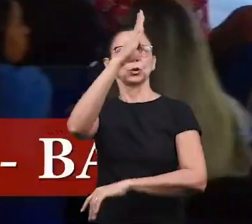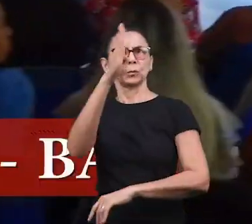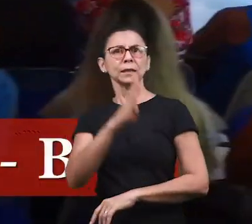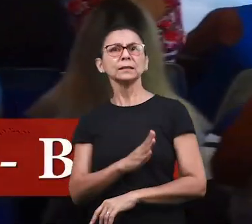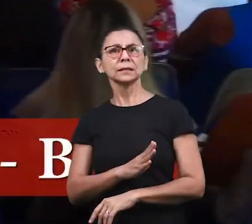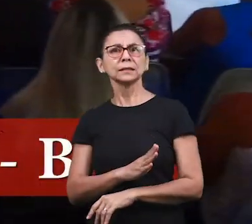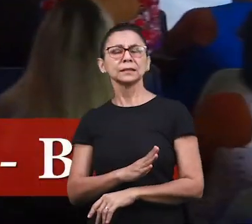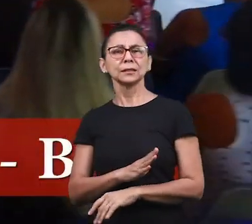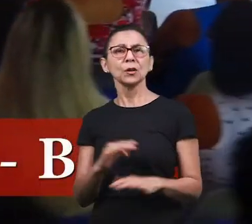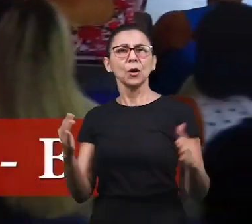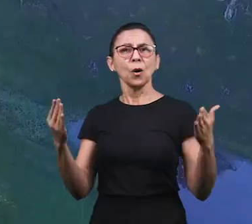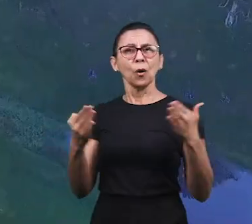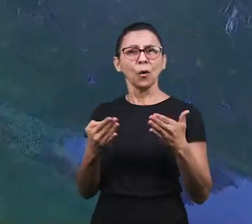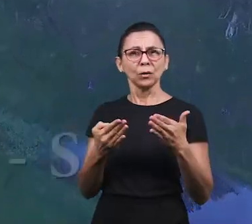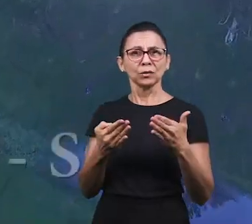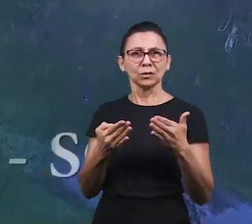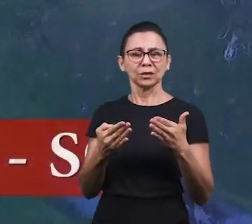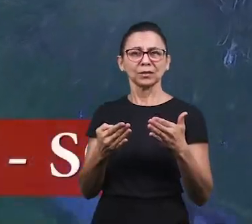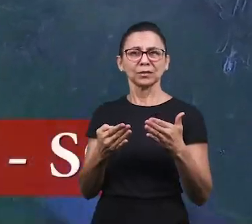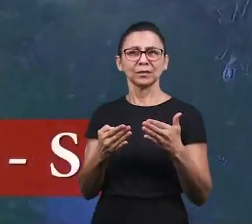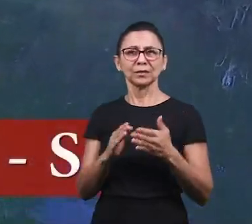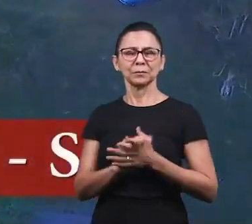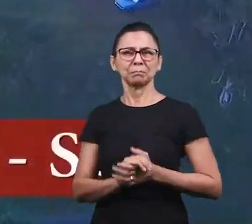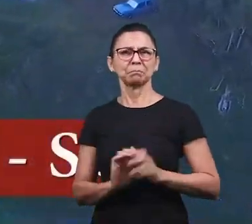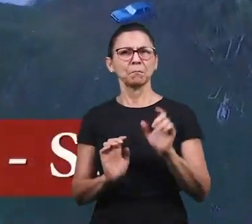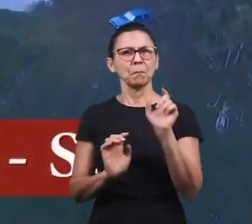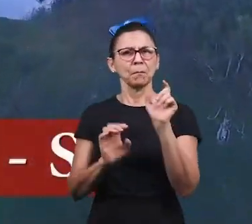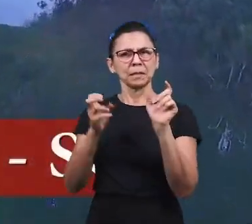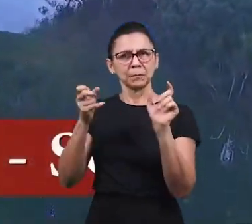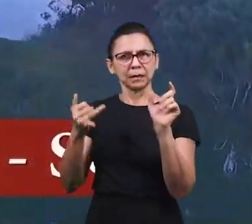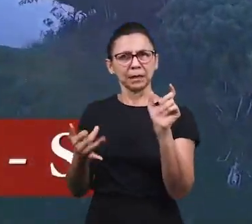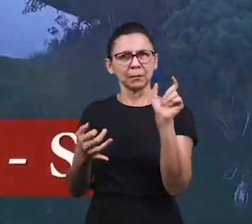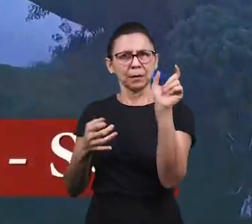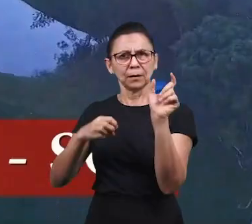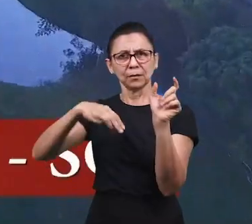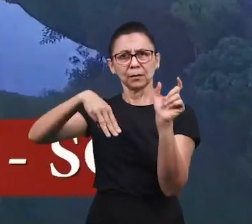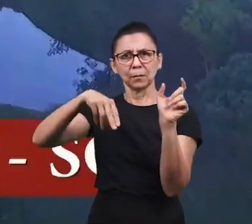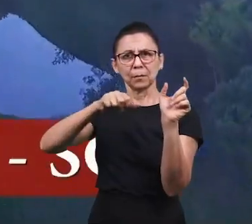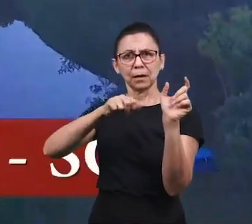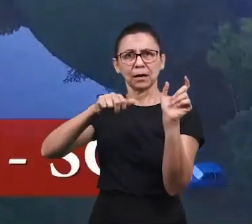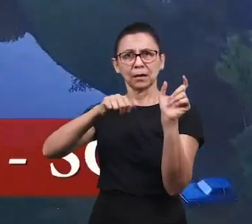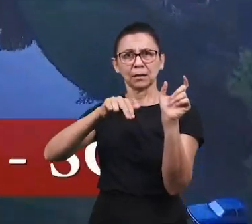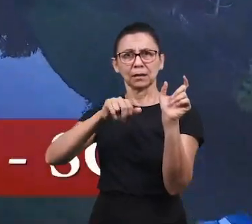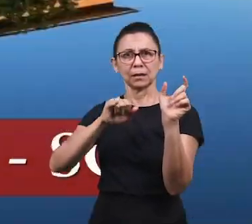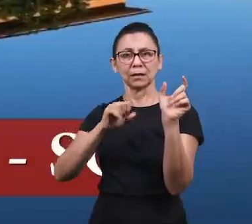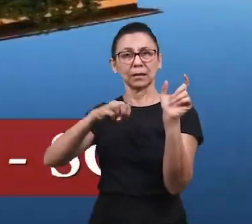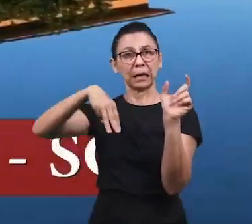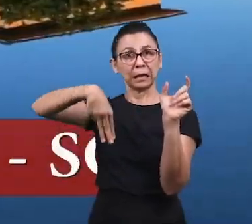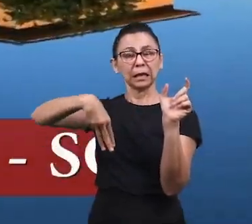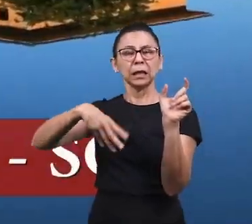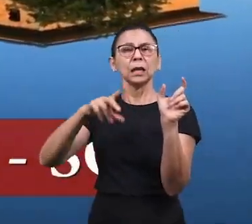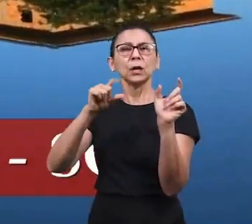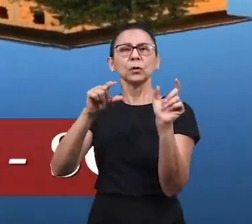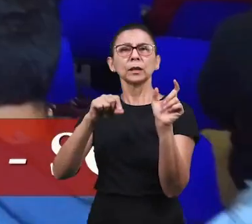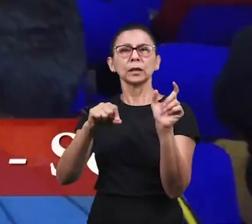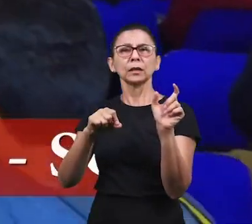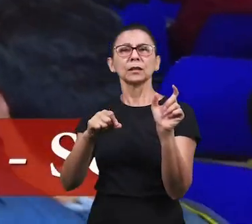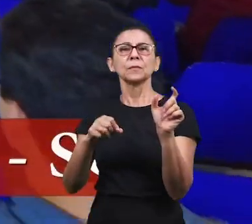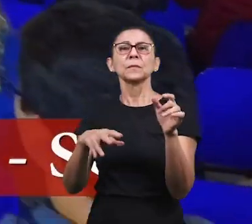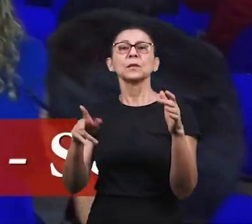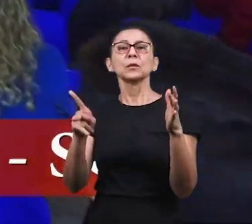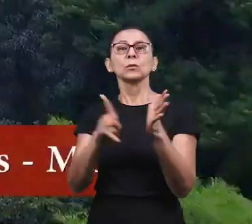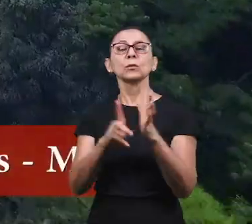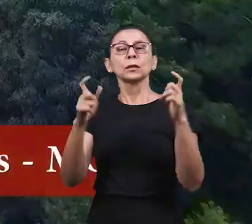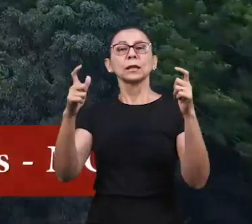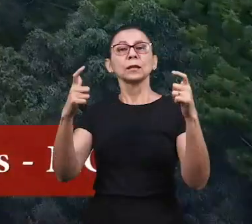faire une compilation de ces Manaïm. Le mot Manaïm signifie campement des anges. Et l'objectif, c'est